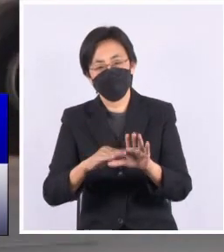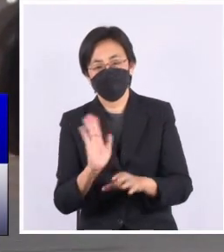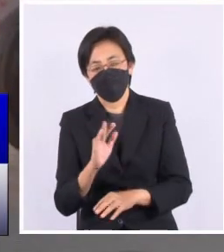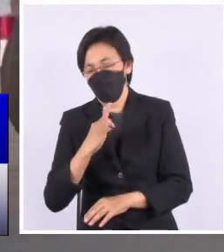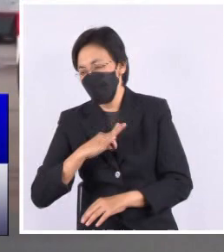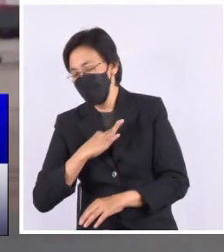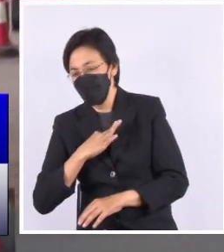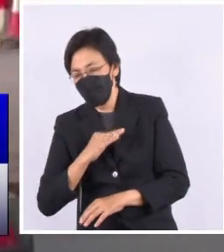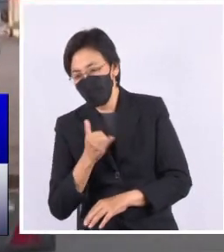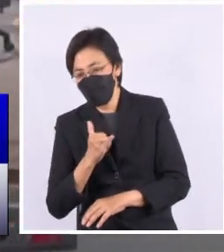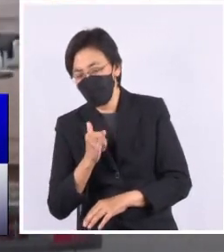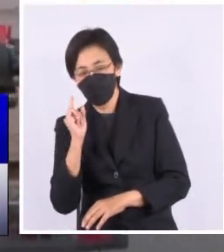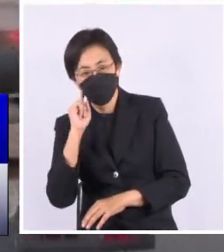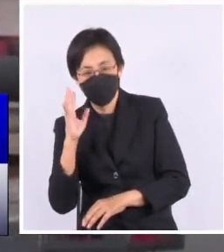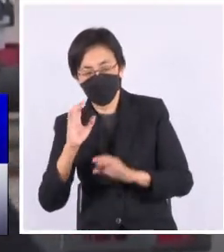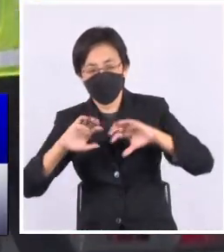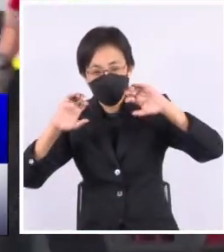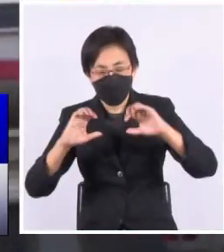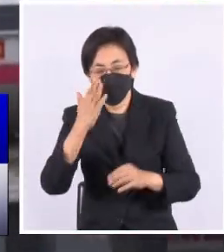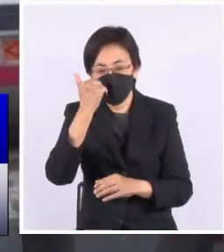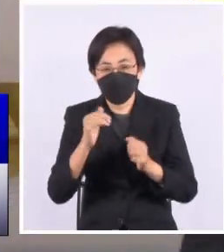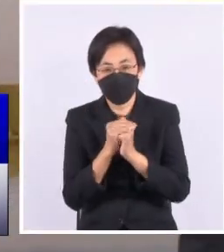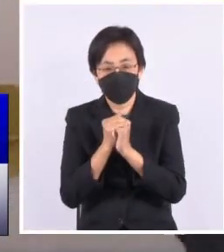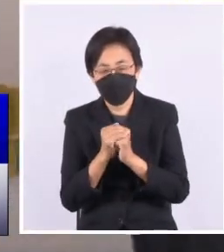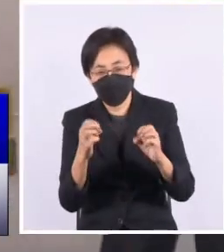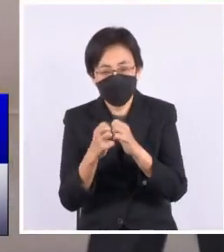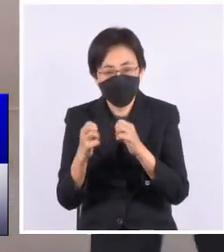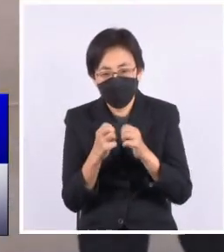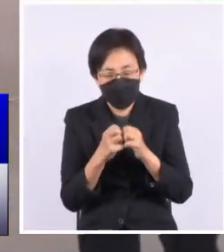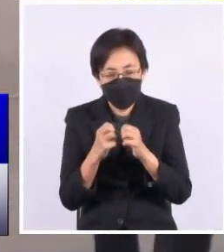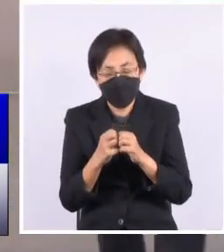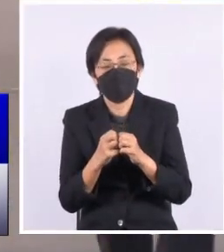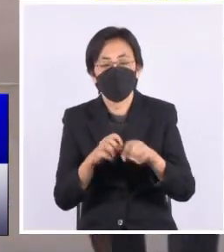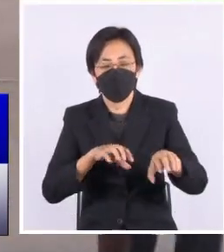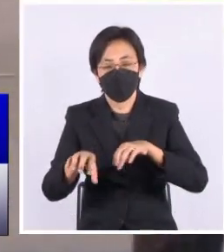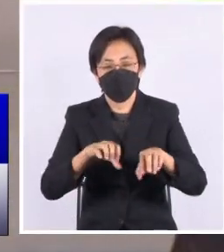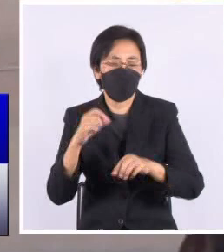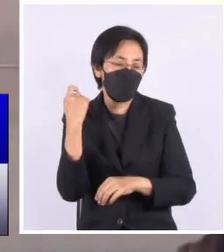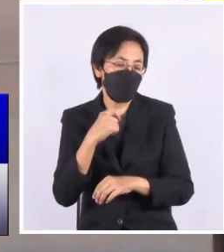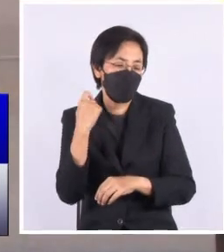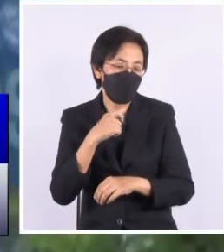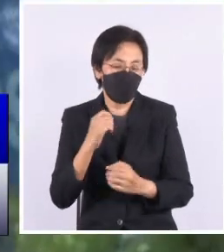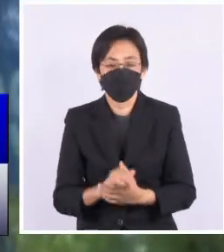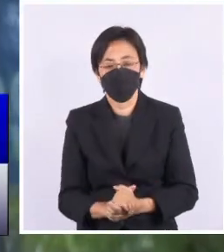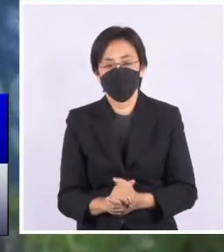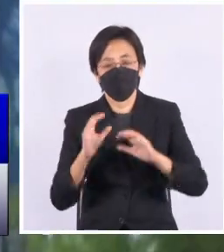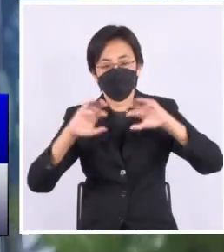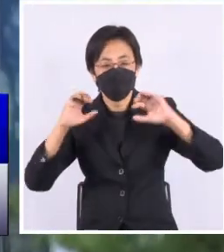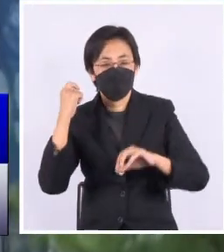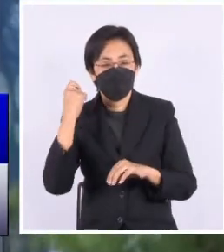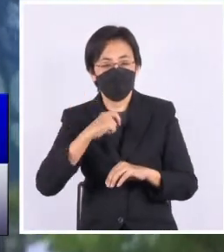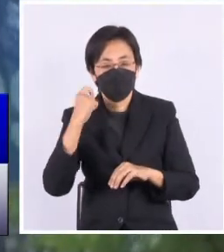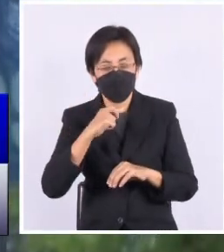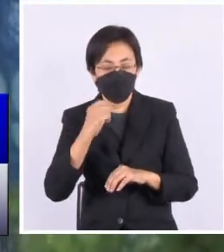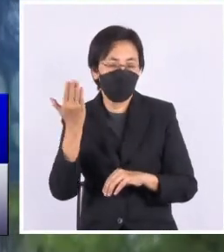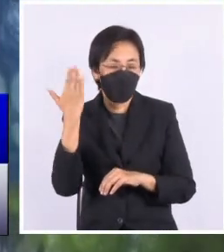มั่นในตัวรัฐบาลนะครับแล้วตั้งแต่ที่รัฐบาลจีนเข้ามาแทรกแซงกิจการในฮ่องกงทางด้านรัฐบาลของฮ่องกงเองนะครับใน